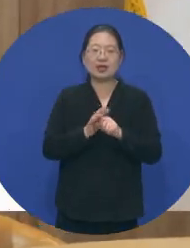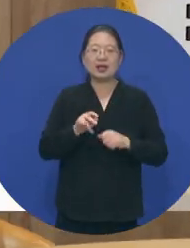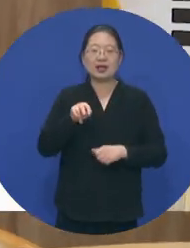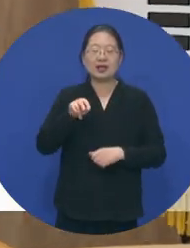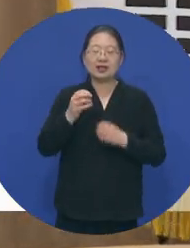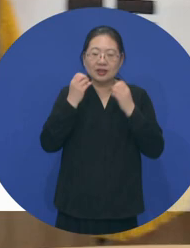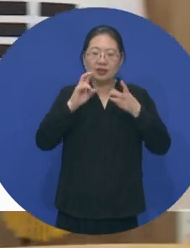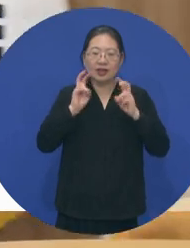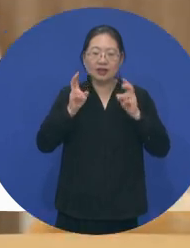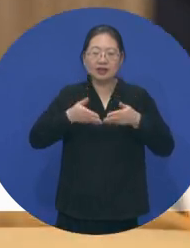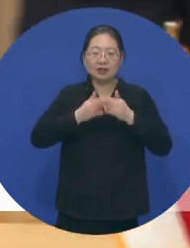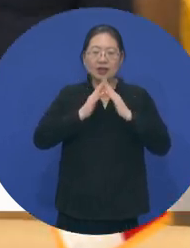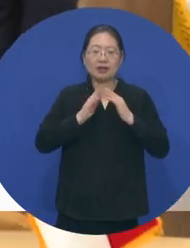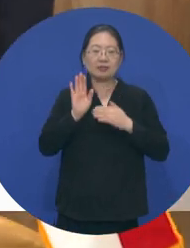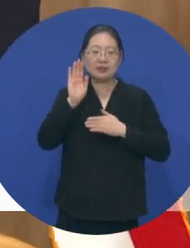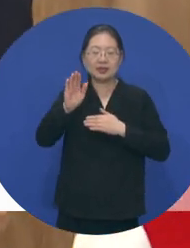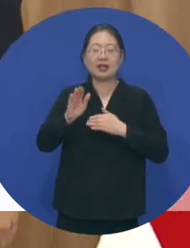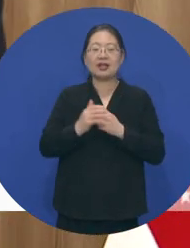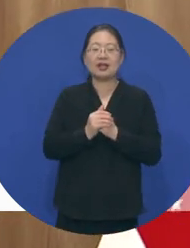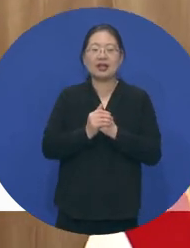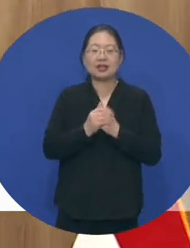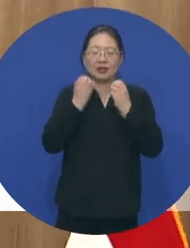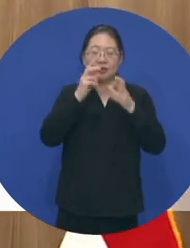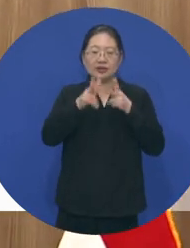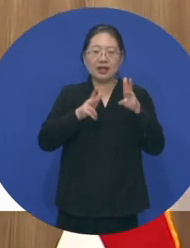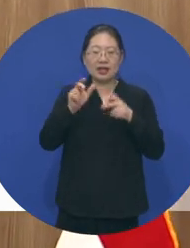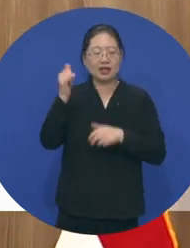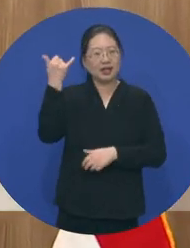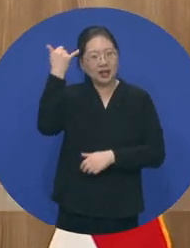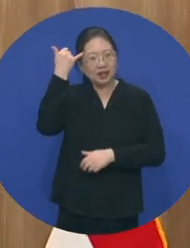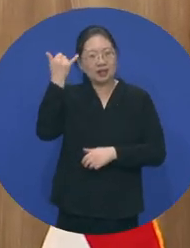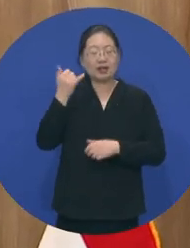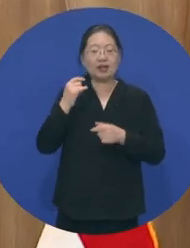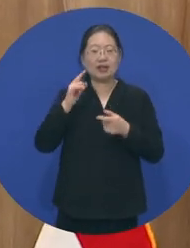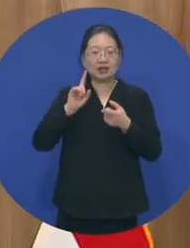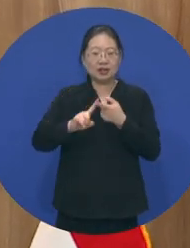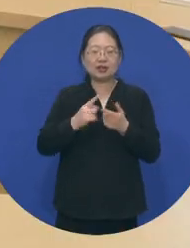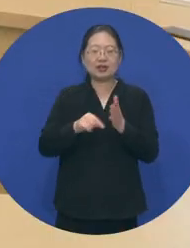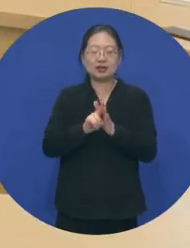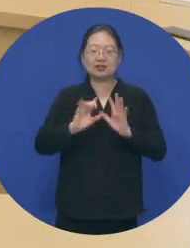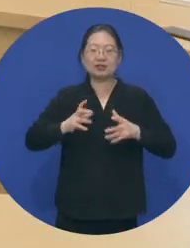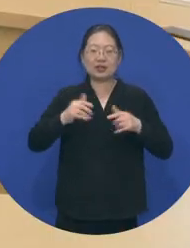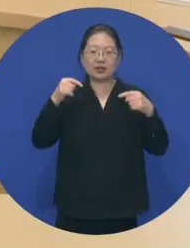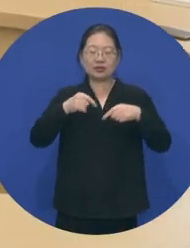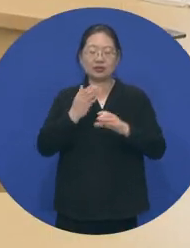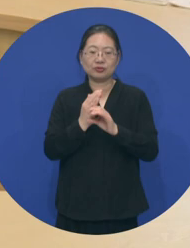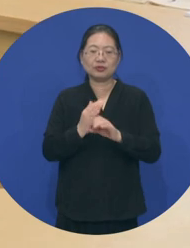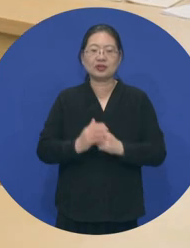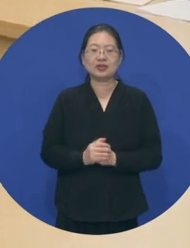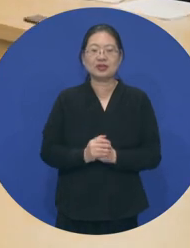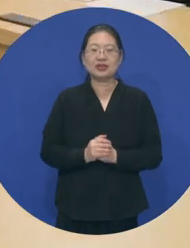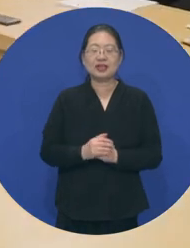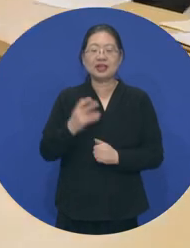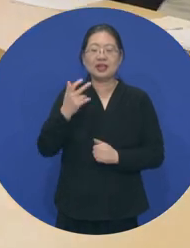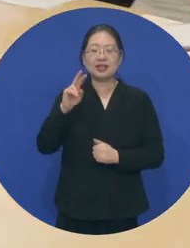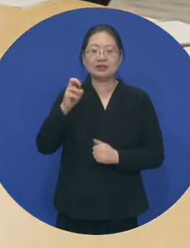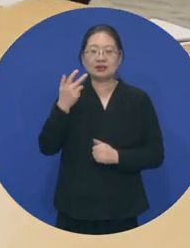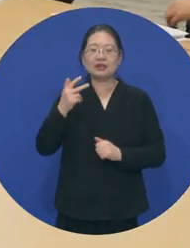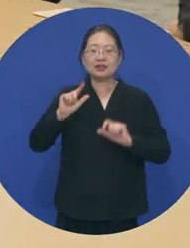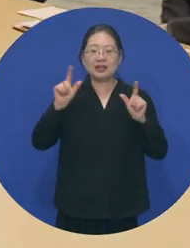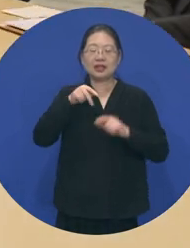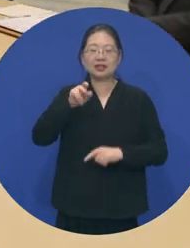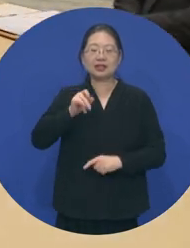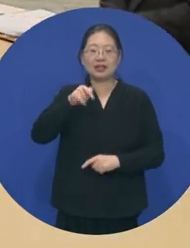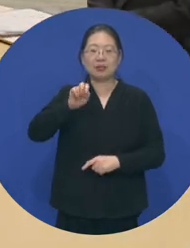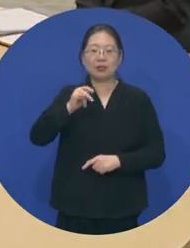스타트업과 미래 신성장 산업 중 하나인 AI 산업을 위해서도 국제 협력에 나섰습니다. 지난달 27일 주한 싱가포르